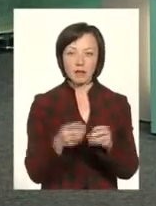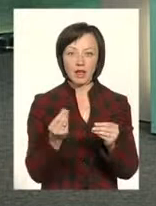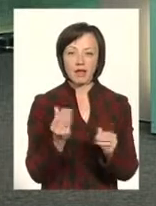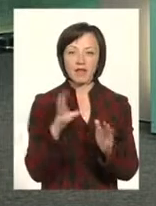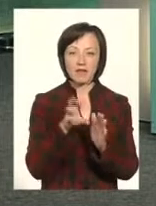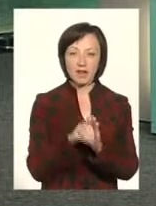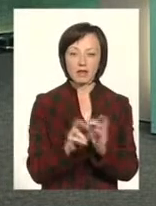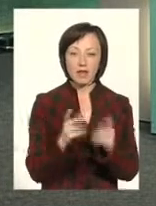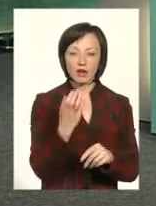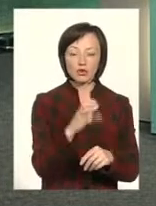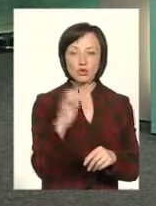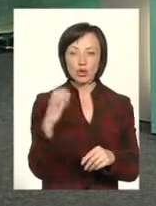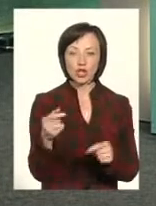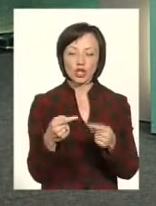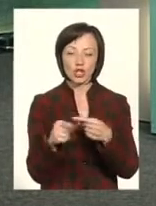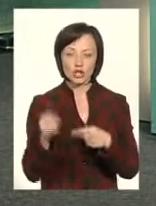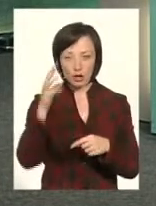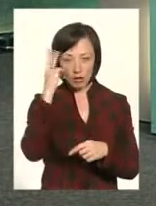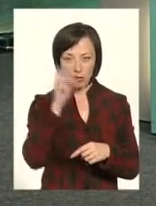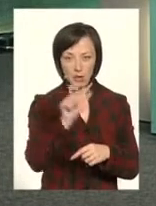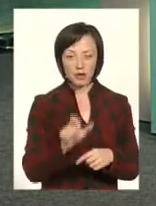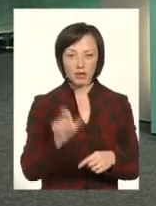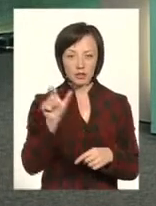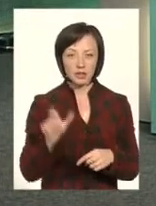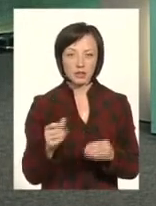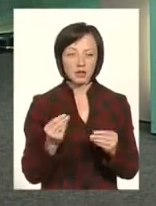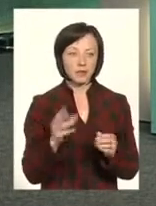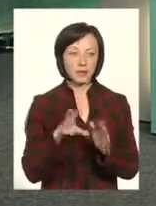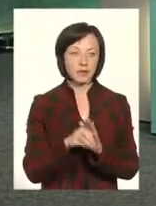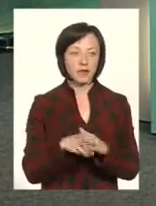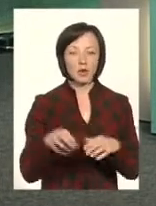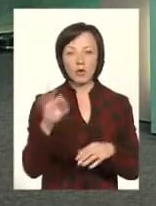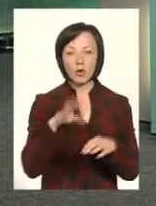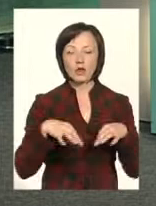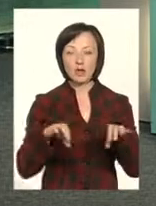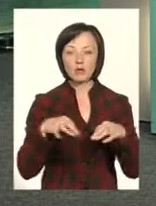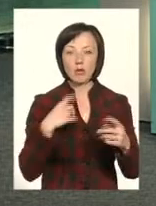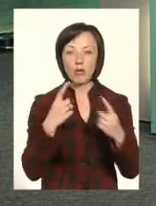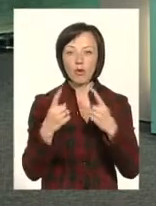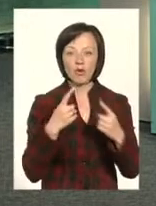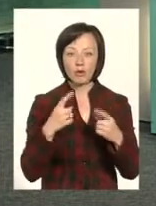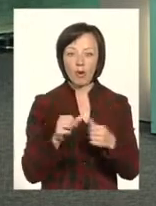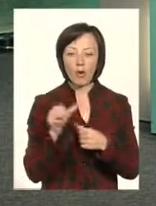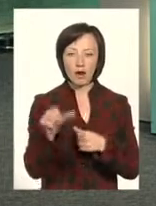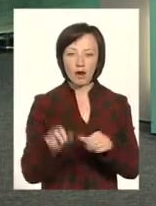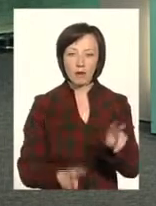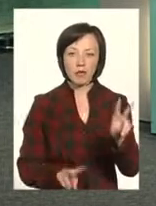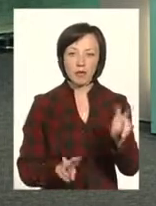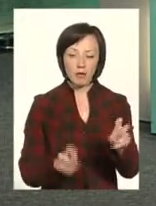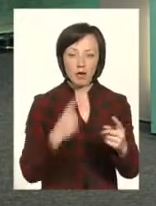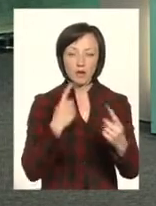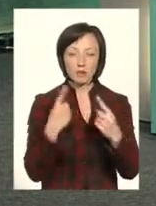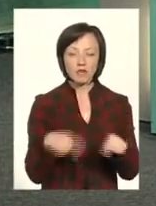інвестор, як сотні інших хмельничан, які інвестували свої кошти. Про транспорт ми поговоримо. Да, це, ну, окрема тема, це окрема розмова.